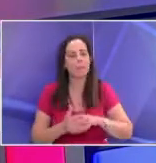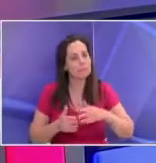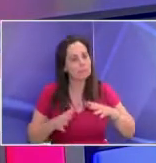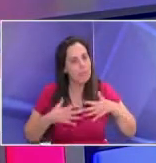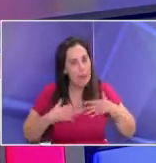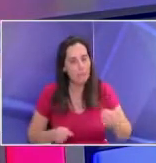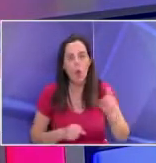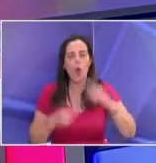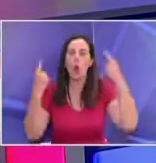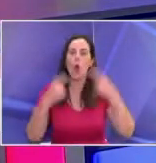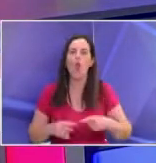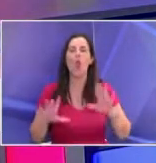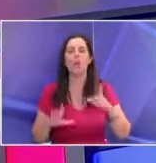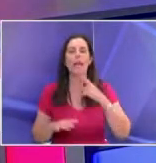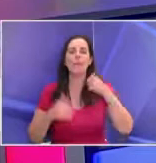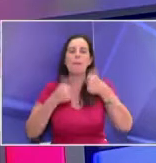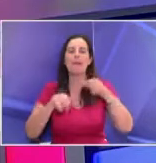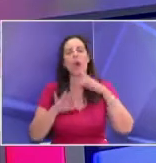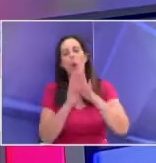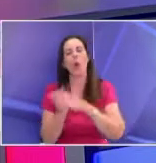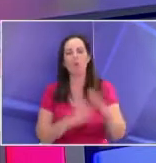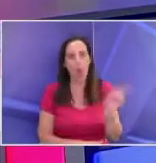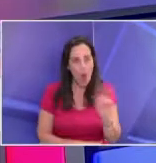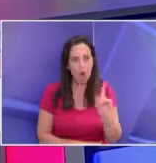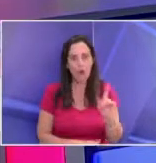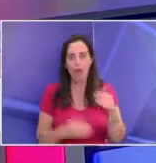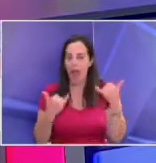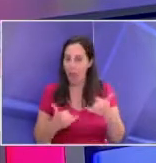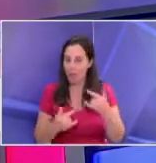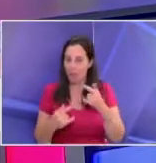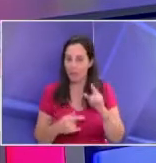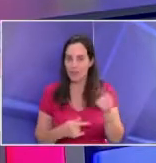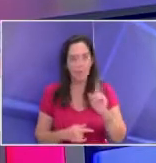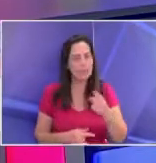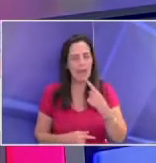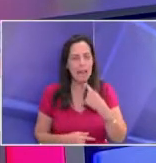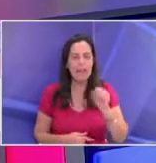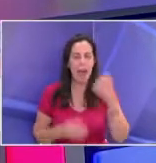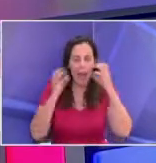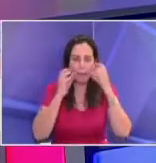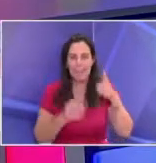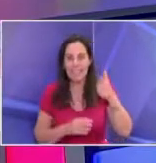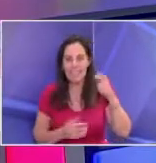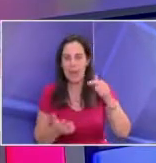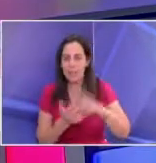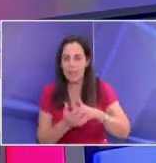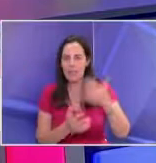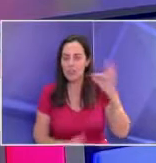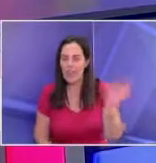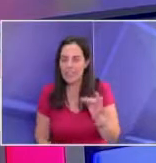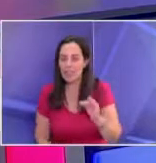אותו, ולא כל היום לרפא אותו ולשים פלסטרים ולהגיד שהכל מצוין. עכשיו, הדיון לא צריך להיות האם רבי נרצח בגלל שהייתה